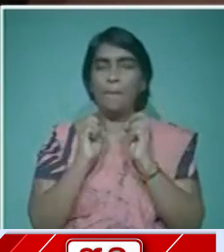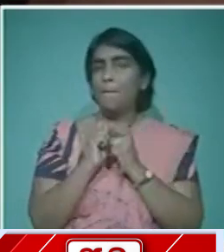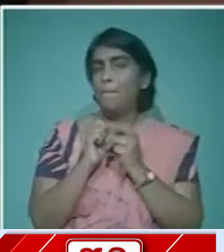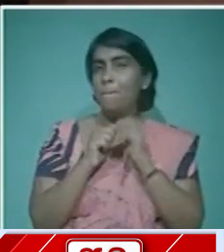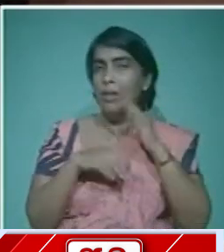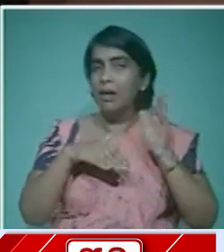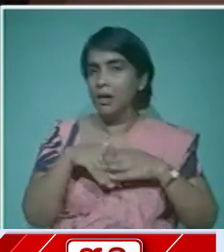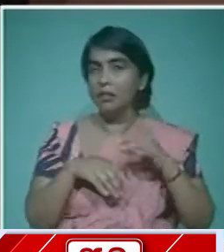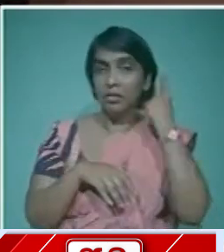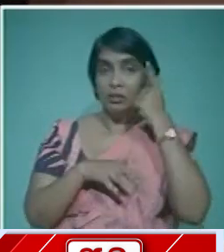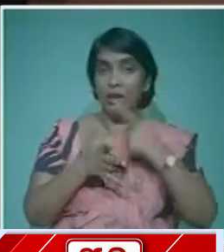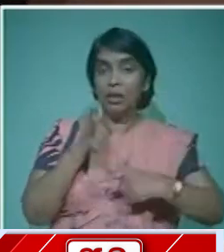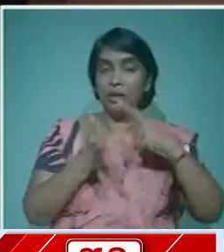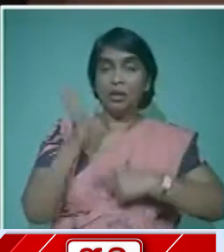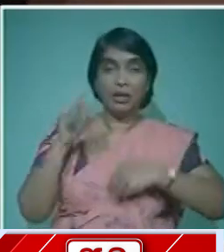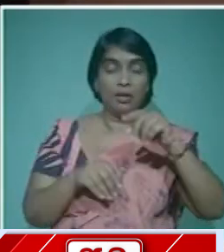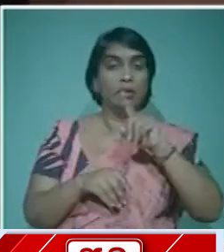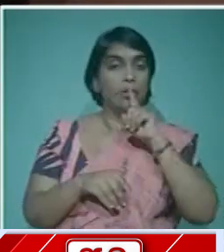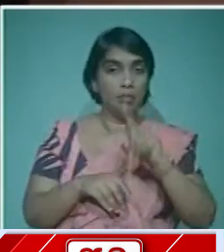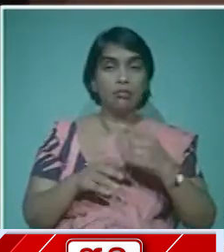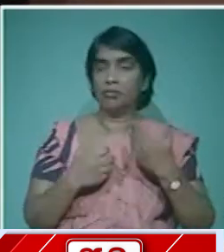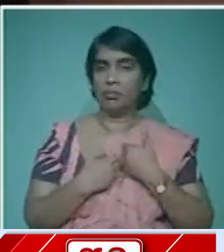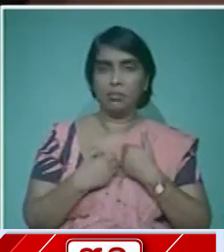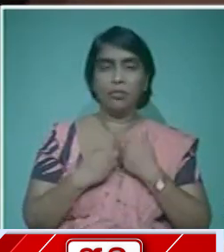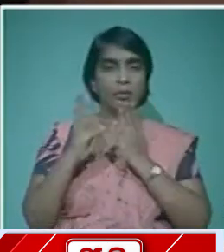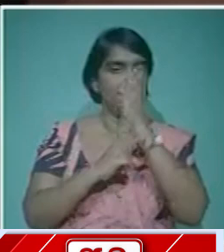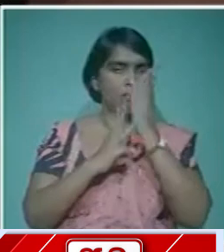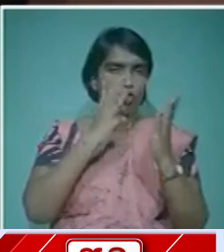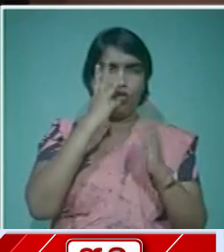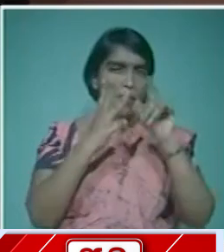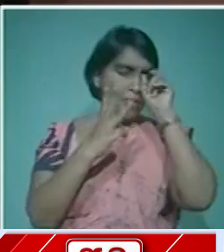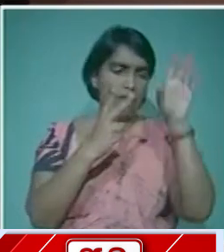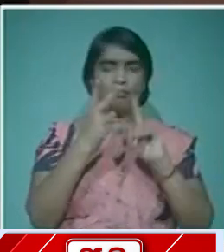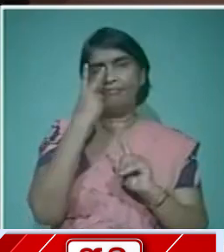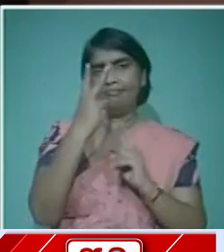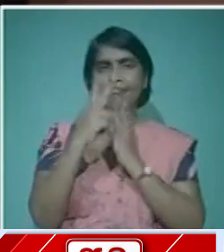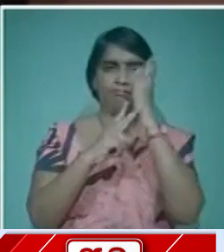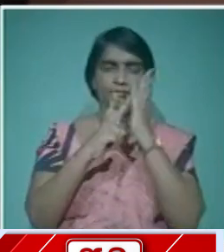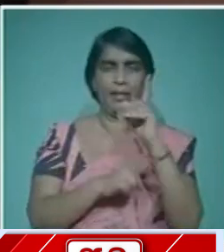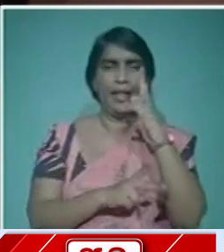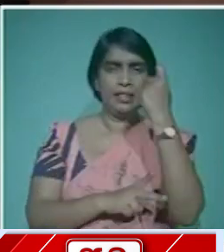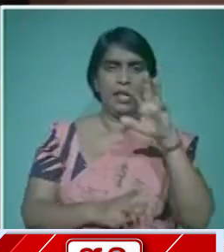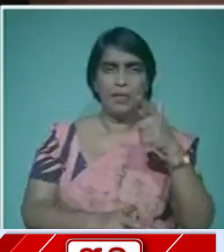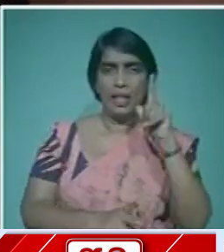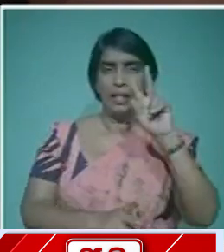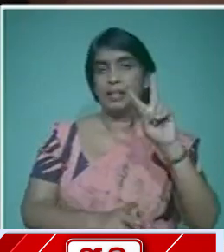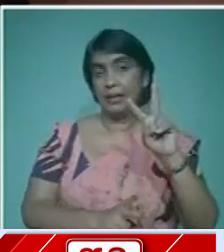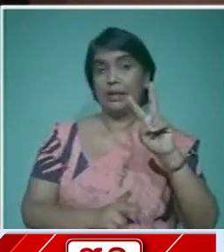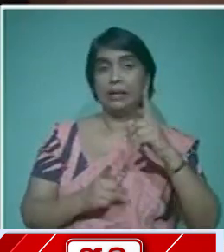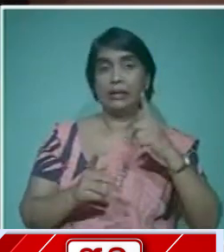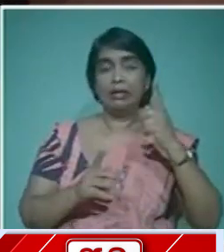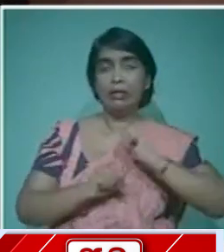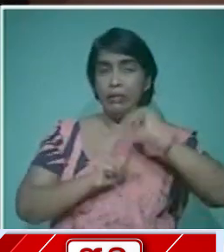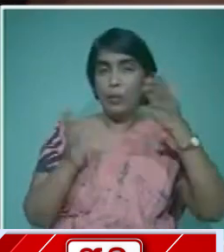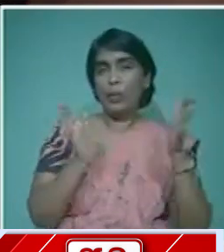මේ උගත් දේශපාලඥයා කියන්නේ ඒත් මට මේ අංශ තුනම ගැන බලන්න බෑ මට දෙකක් ගැන තමයි 72 බලන්න වෙන්නේ කියලා 72 කැරල්ලත් එක්ක එතුමා